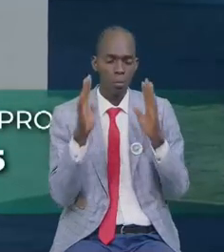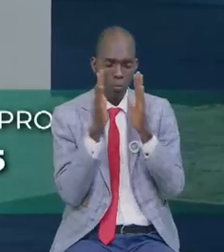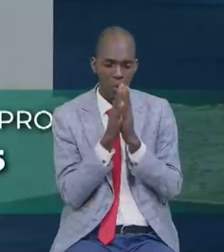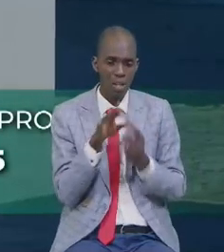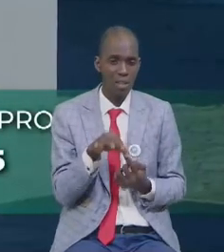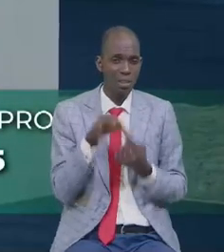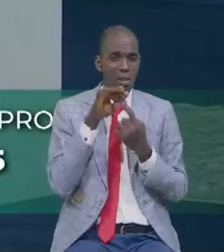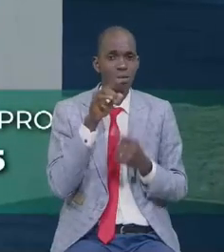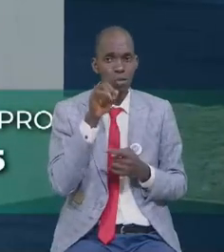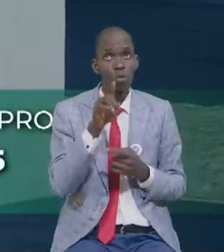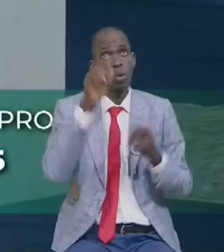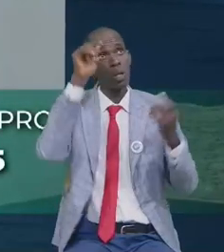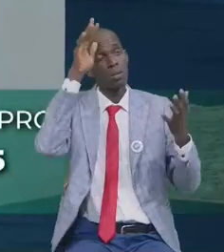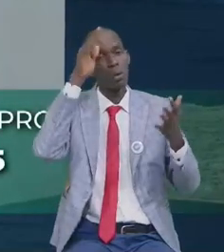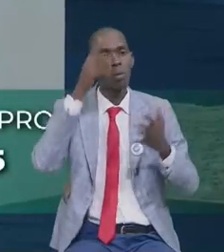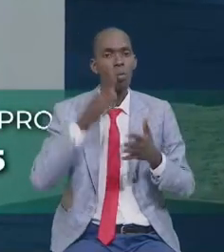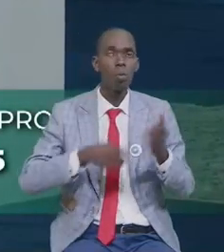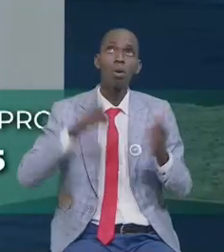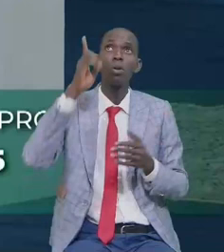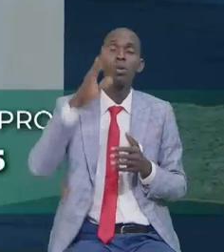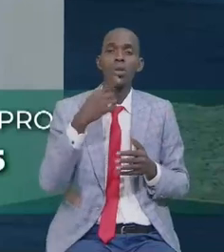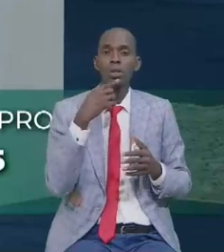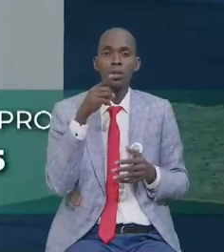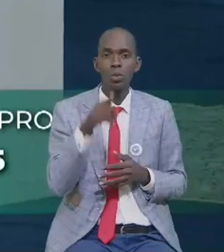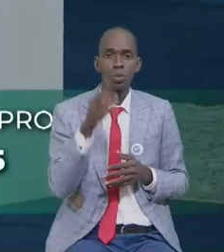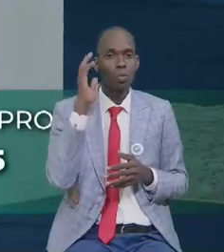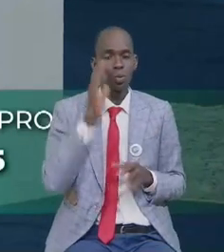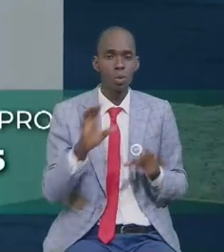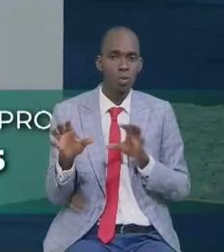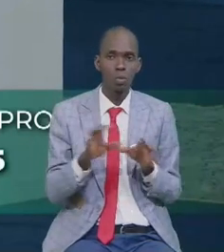tu n'espères pas ce que Dieu a dit qu'il fera.